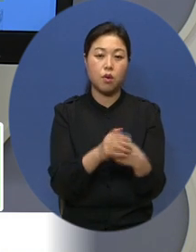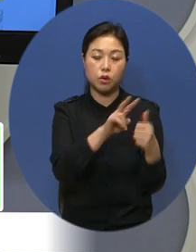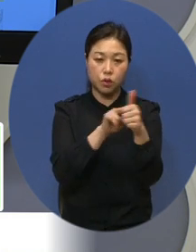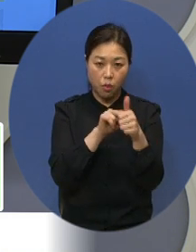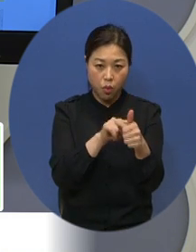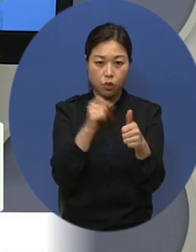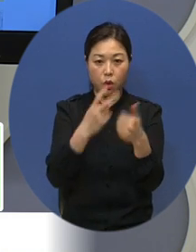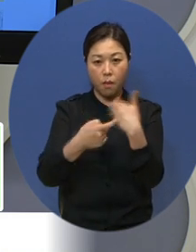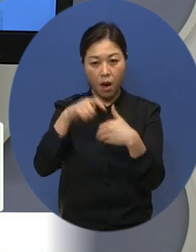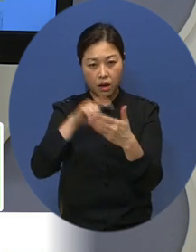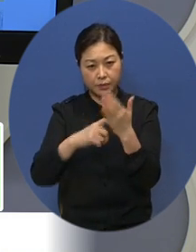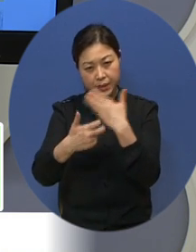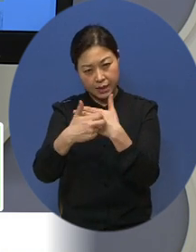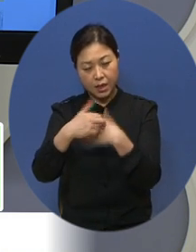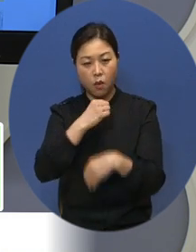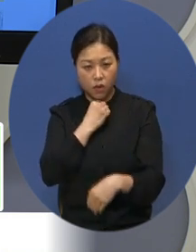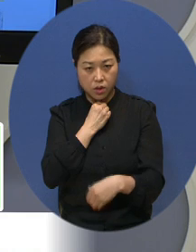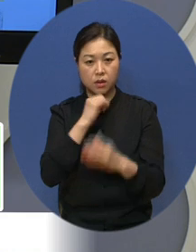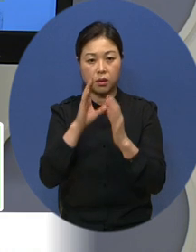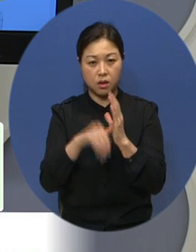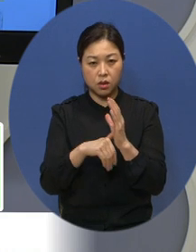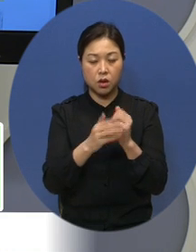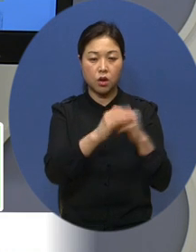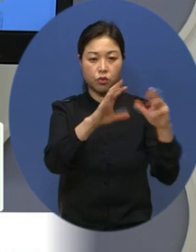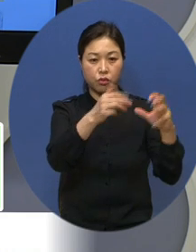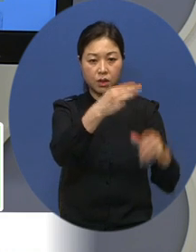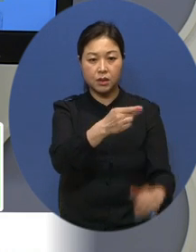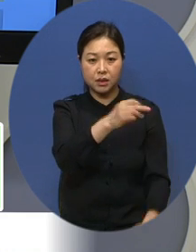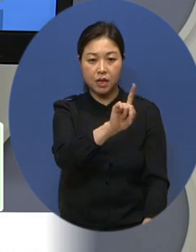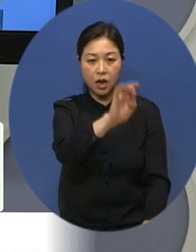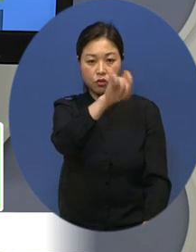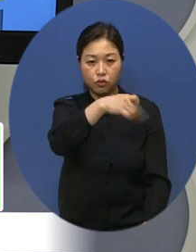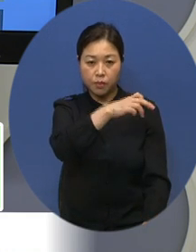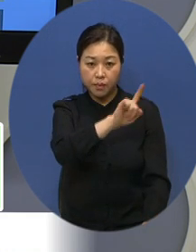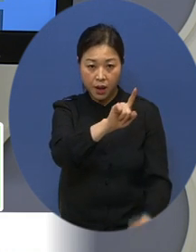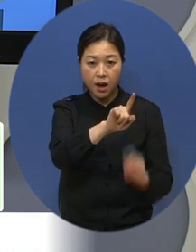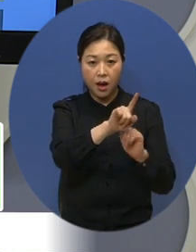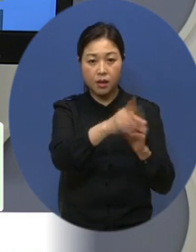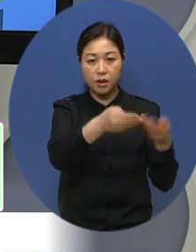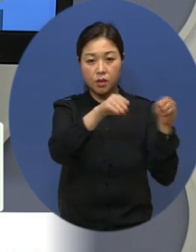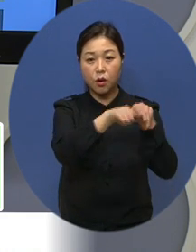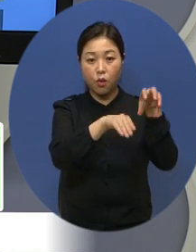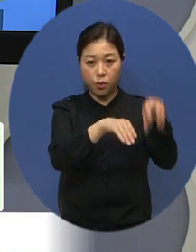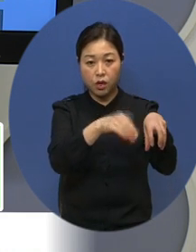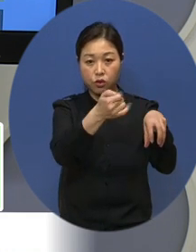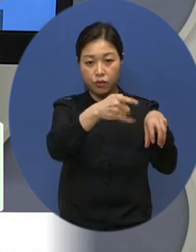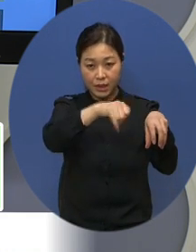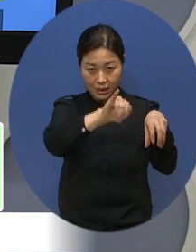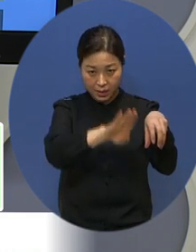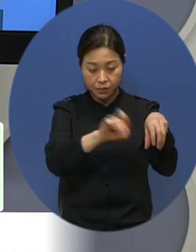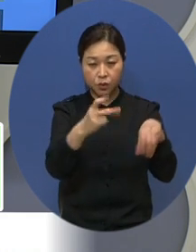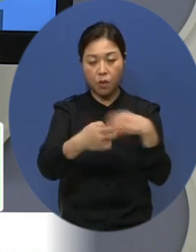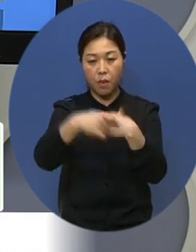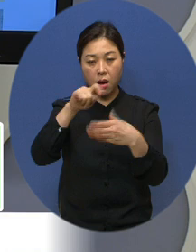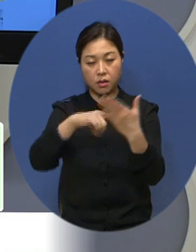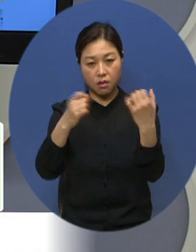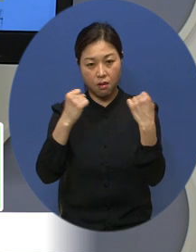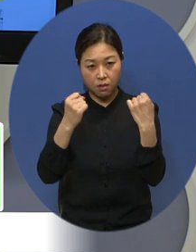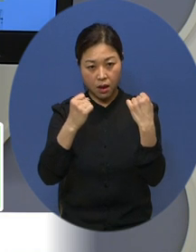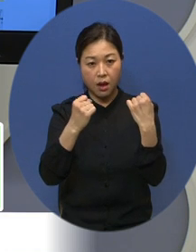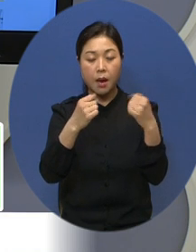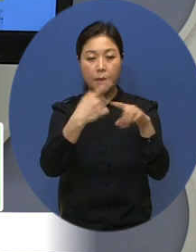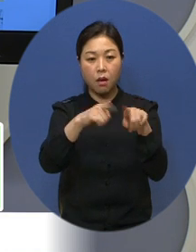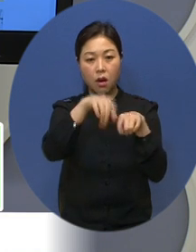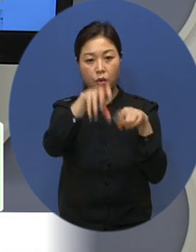마음 진단이 필요한 경우에는 국가 트라우마 센터 놀이 즈 또는 마음건강 평가 로 바로 연결될 수 있도록